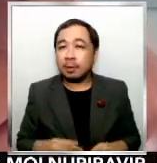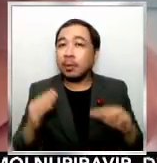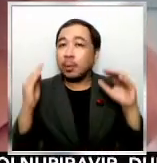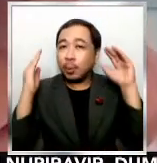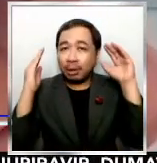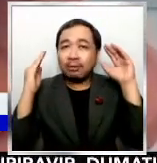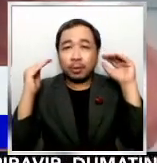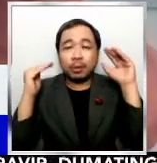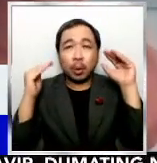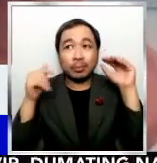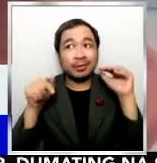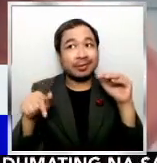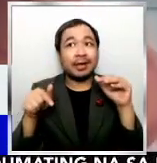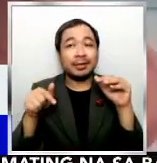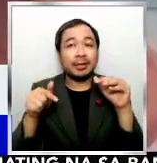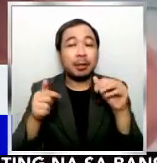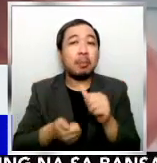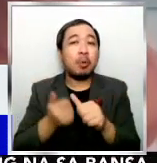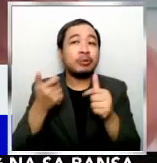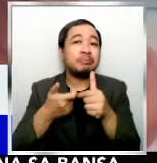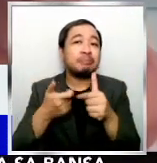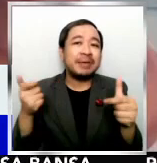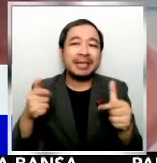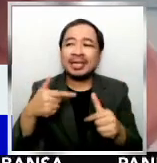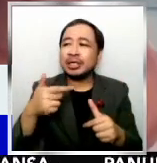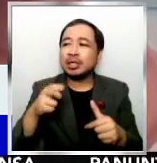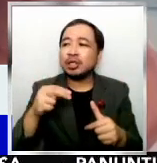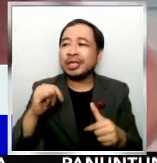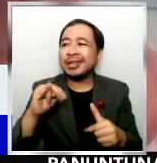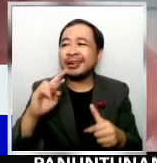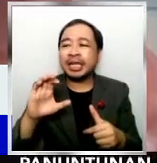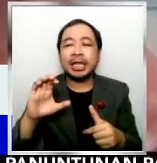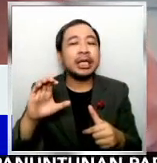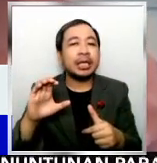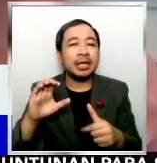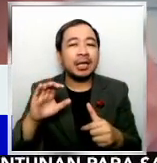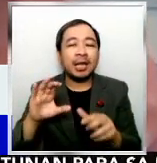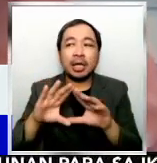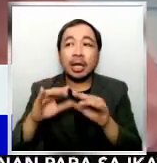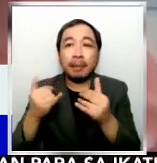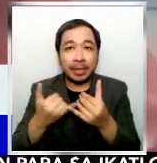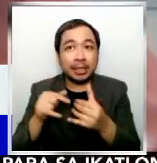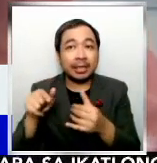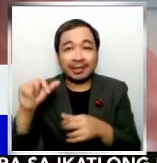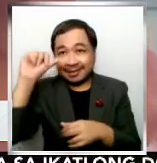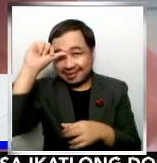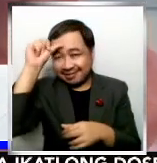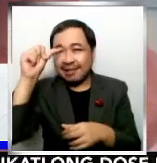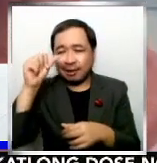generic manufacturing companies sa India, very reputable.